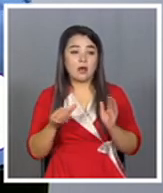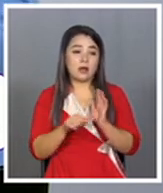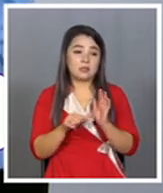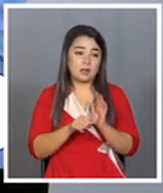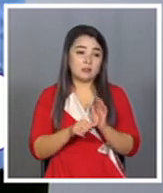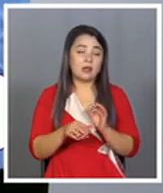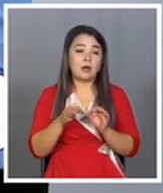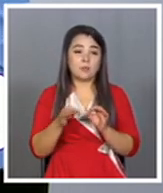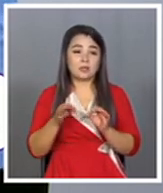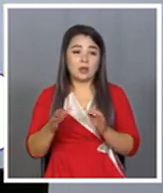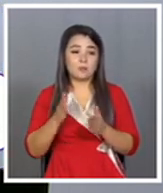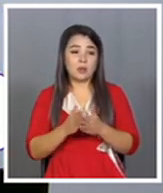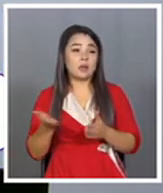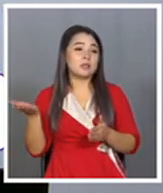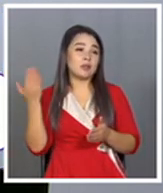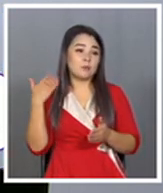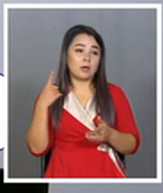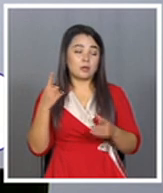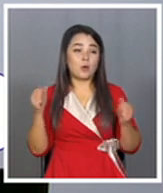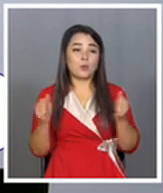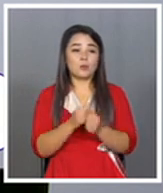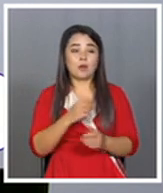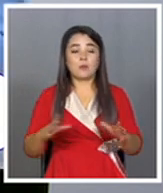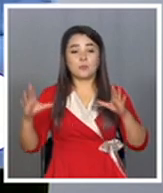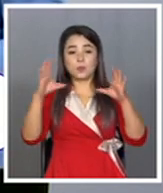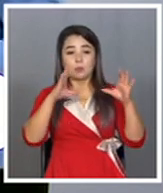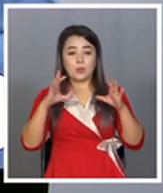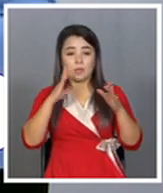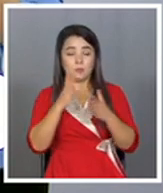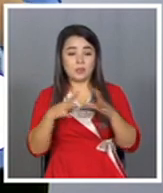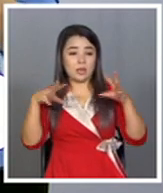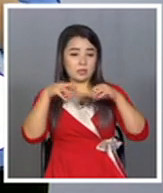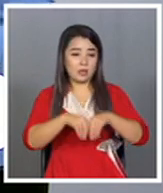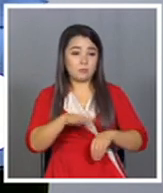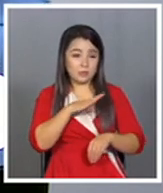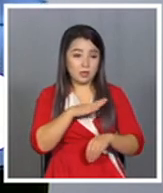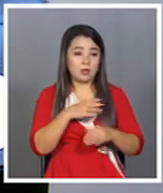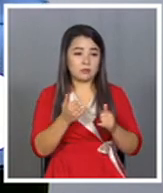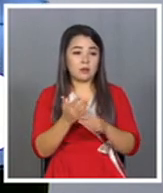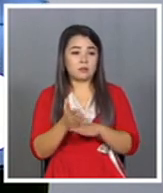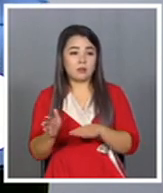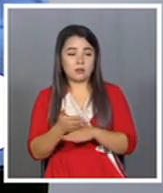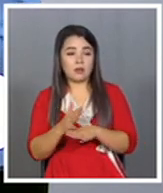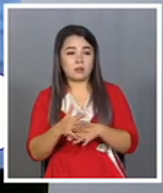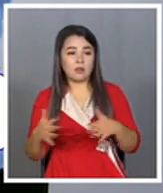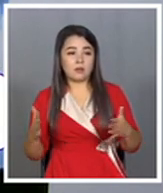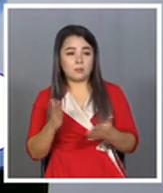төрт мұхитымыз кезінде бір ғана құрлық, Пангея құрлығынан қалыптасқандығын біз сондықтан түсіне